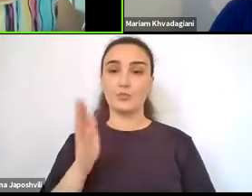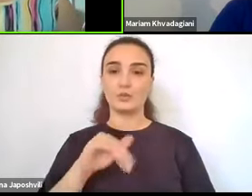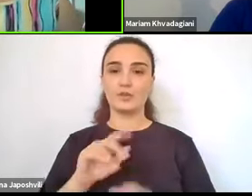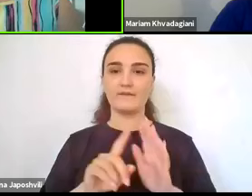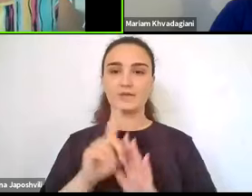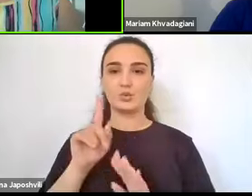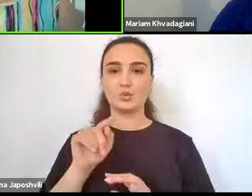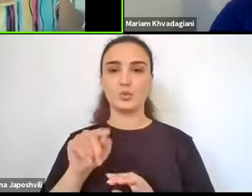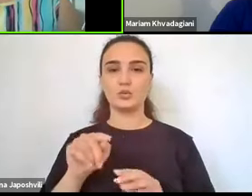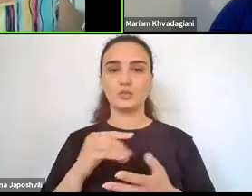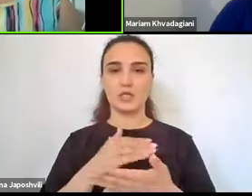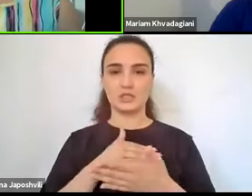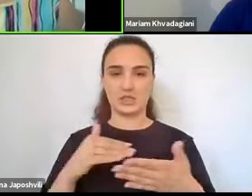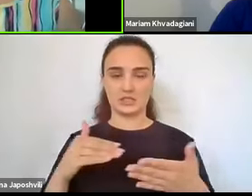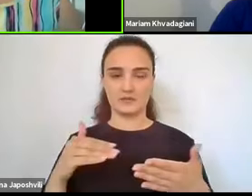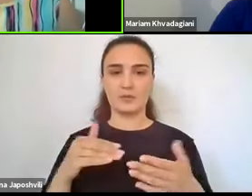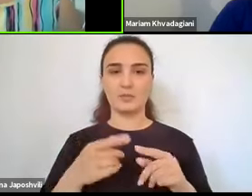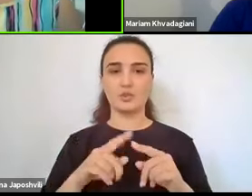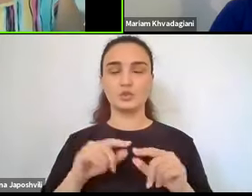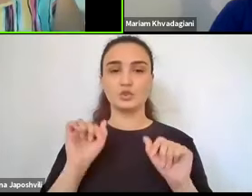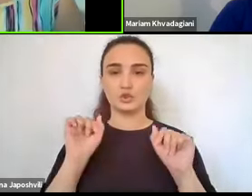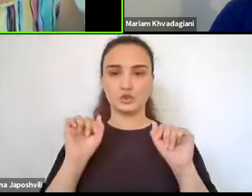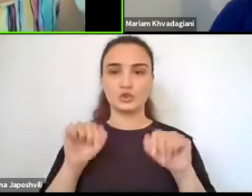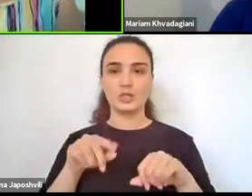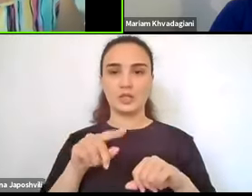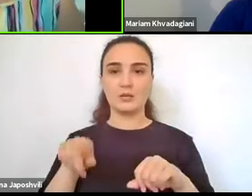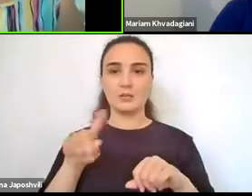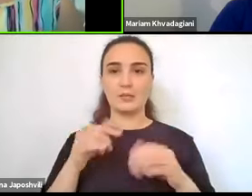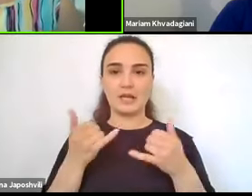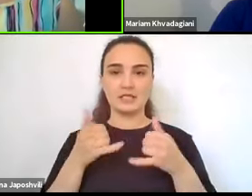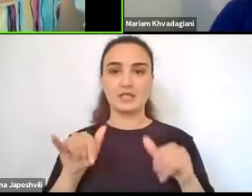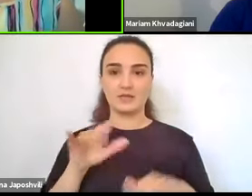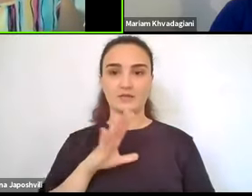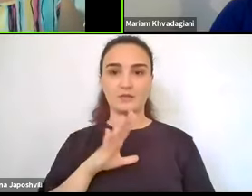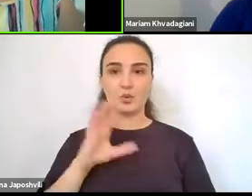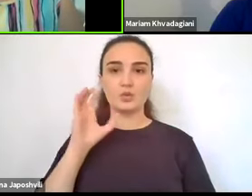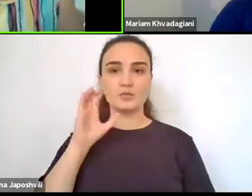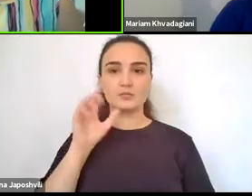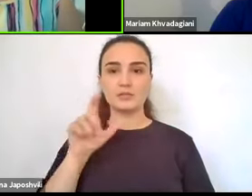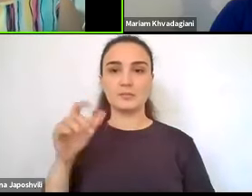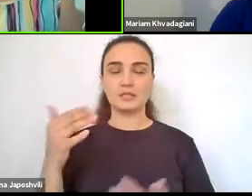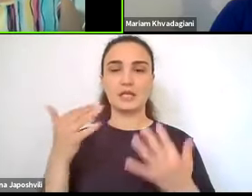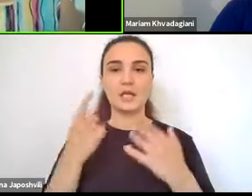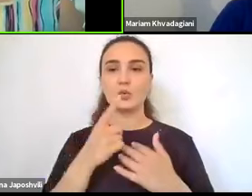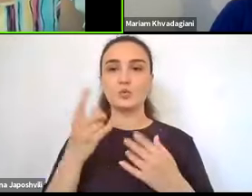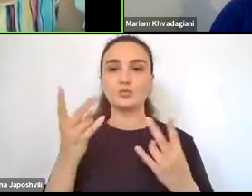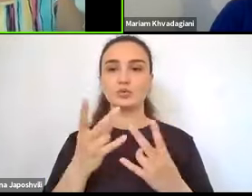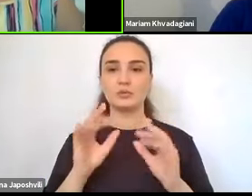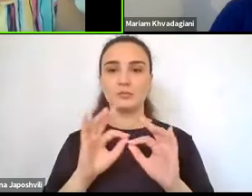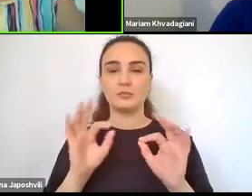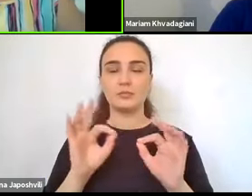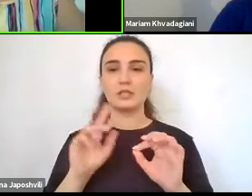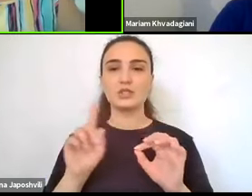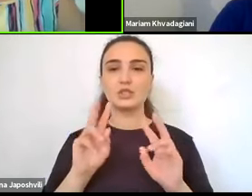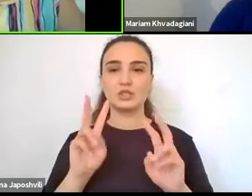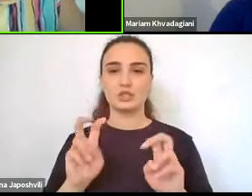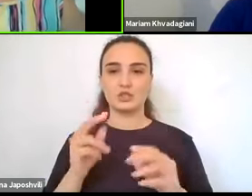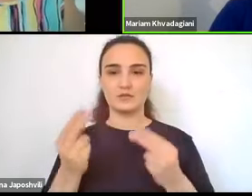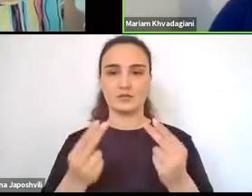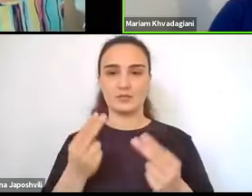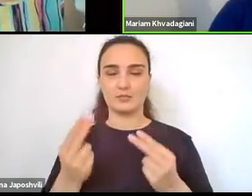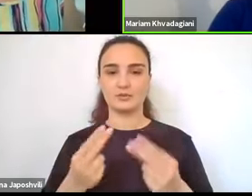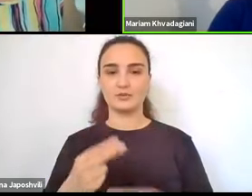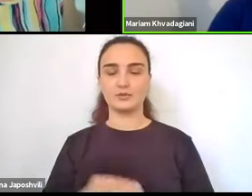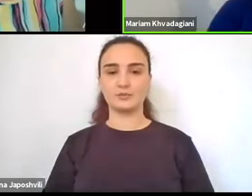აი ამ განსაზღვრებით, რომელიც შეიძლება გასაკვირი იყოს, ხო, მსვენელის რატო ჭირდება განმარტება, ანუ რას გულისხმობ თამაში.